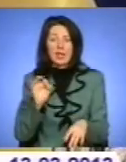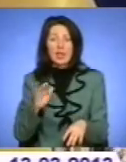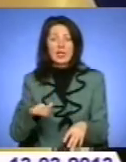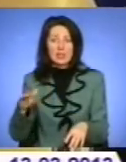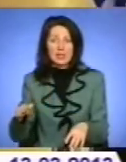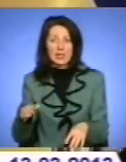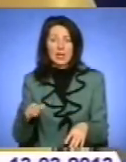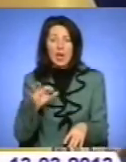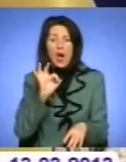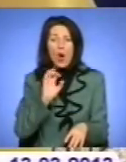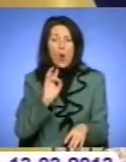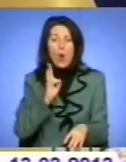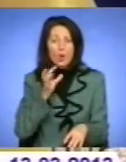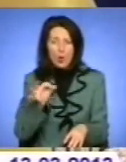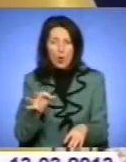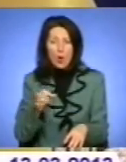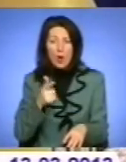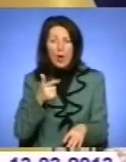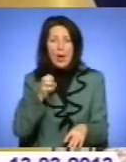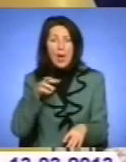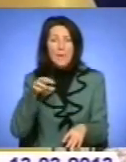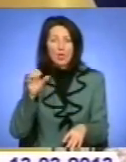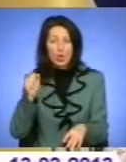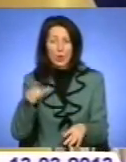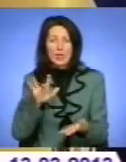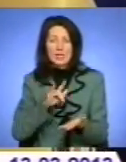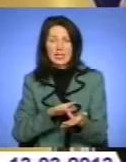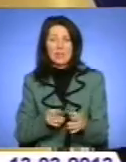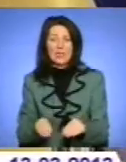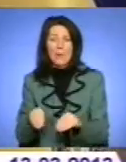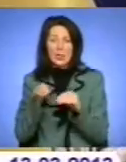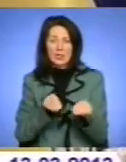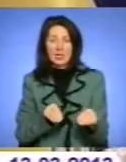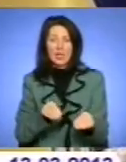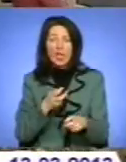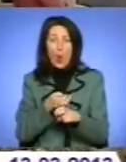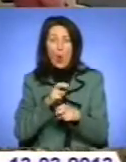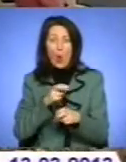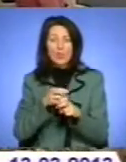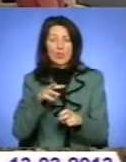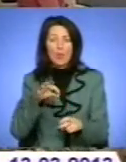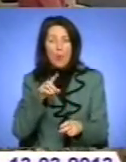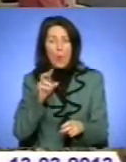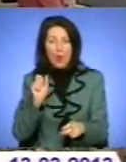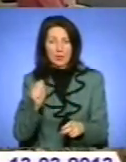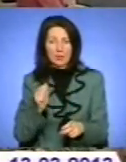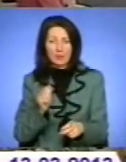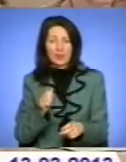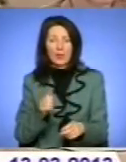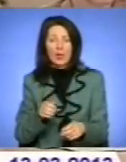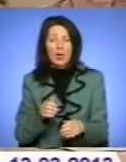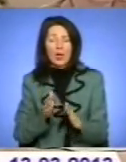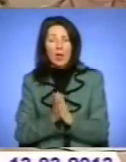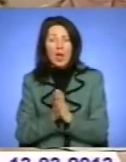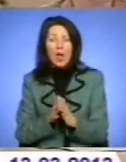да, центр пересадки костного мозга. Стоять буде лінійний ускоритель. Українців прем'єр закликав позитивно